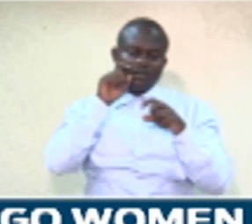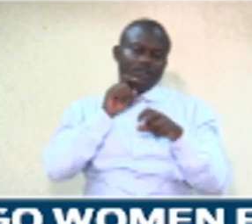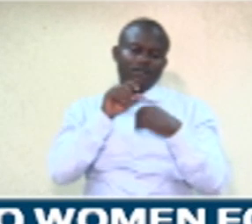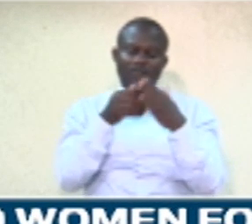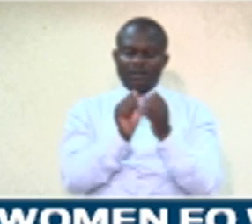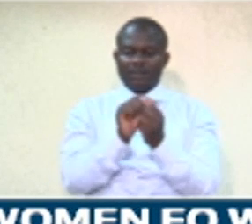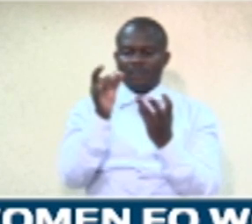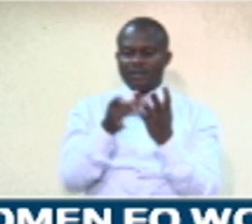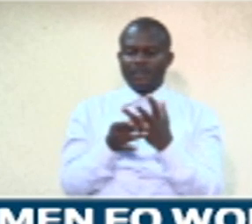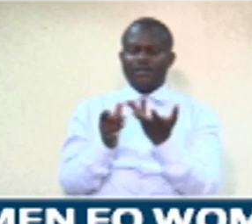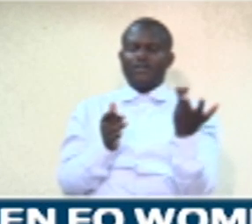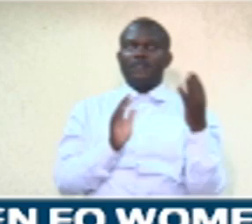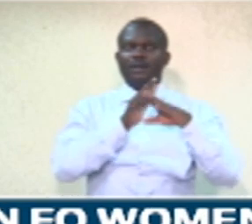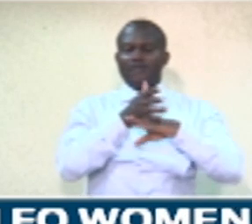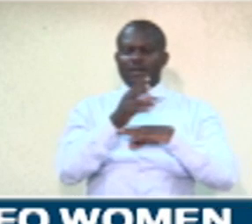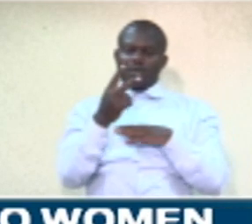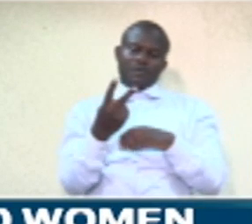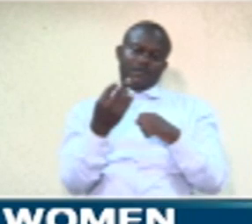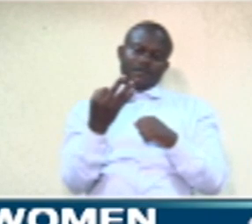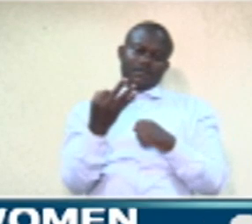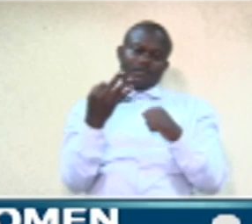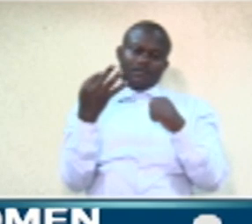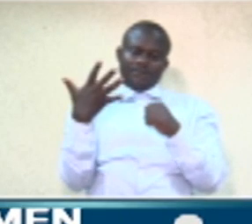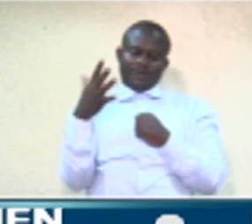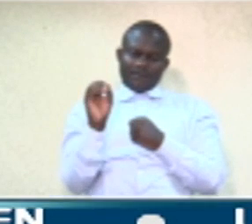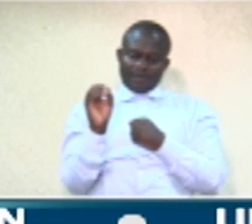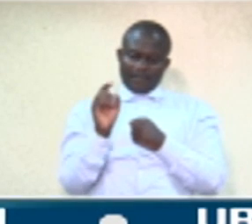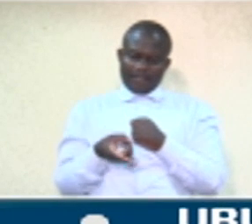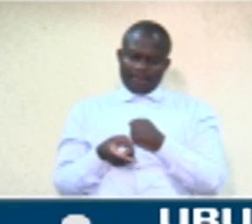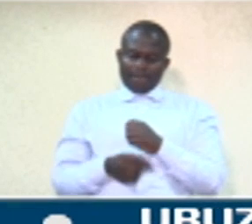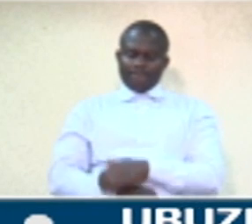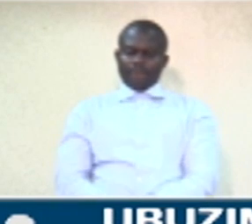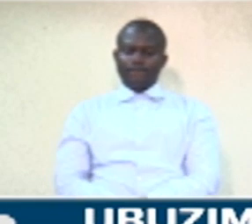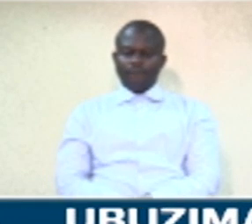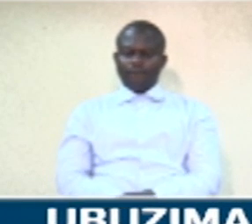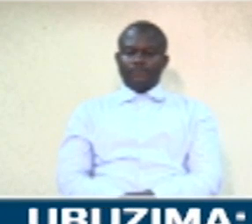n'abo bashakanye ni 2,350. Mbabazi Dorothy, i Kigali.